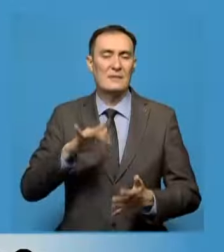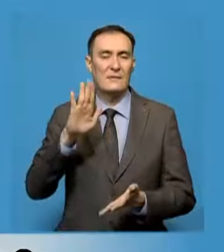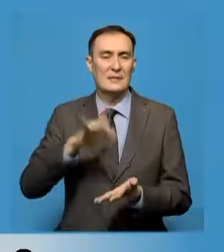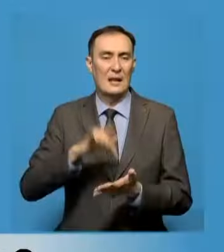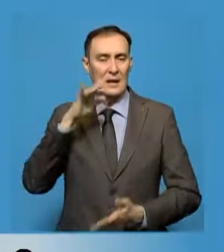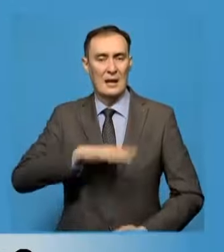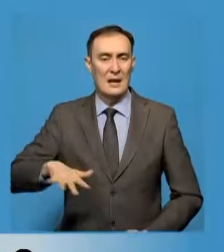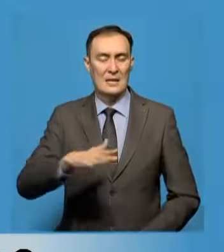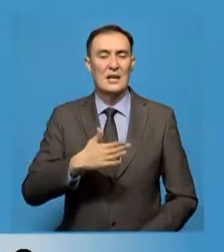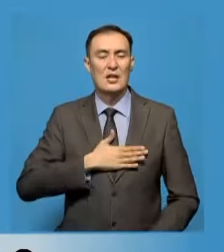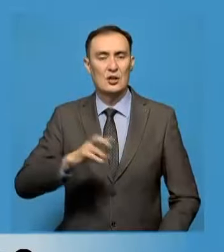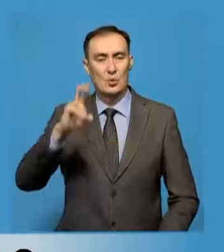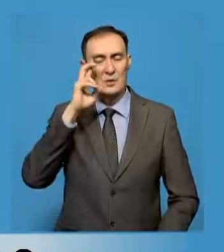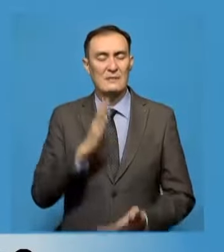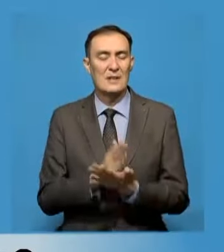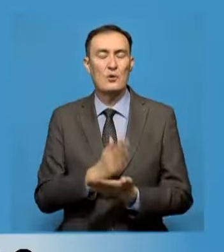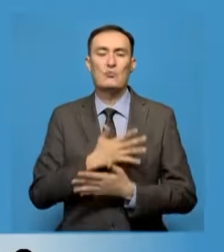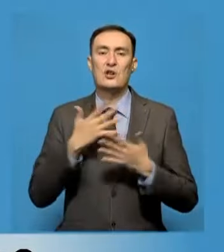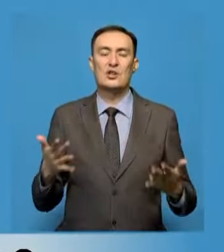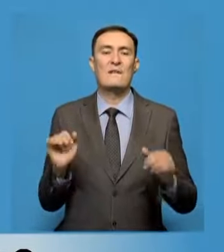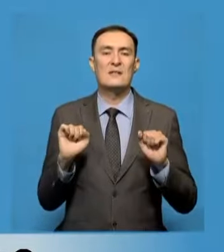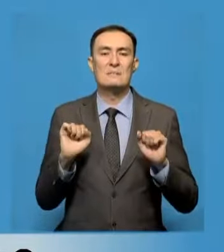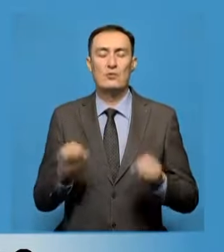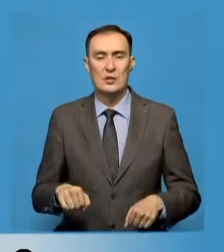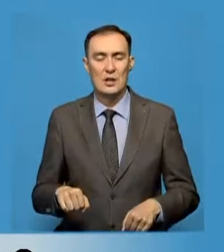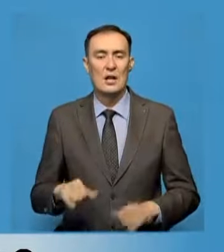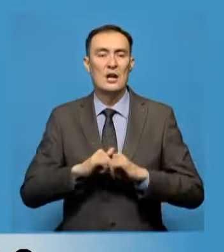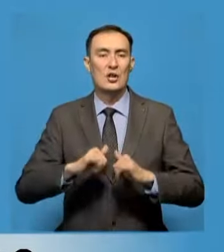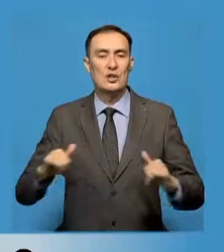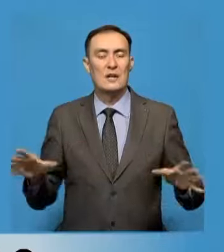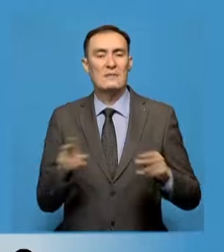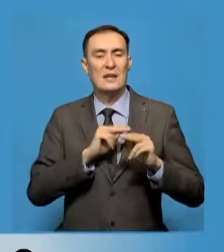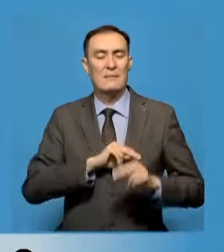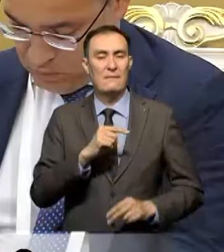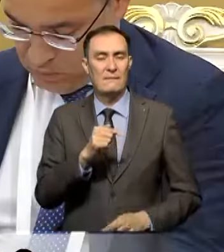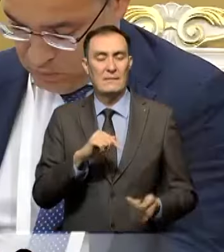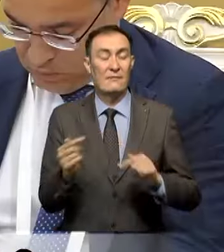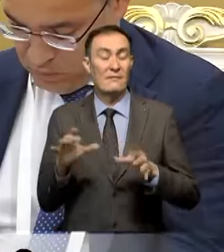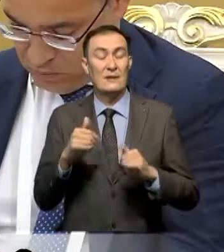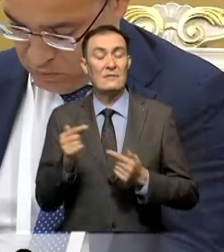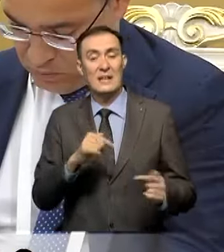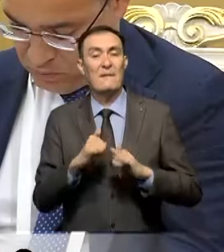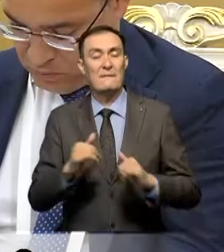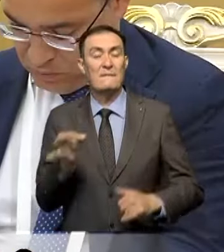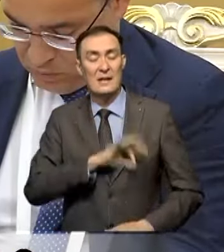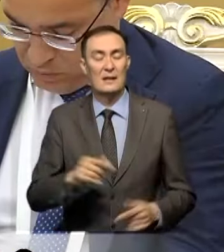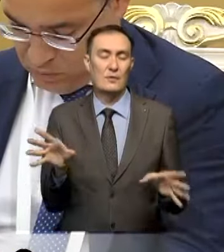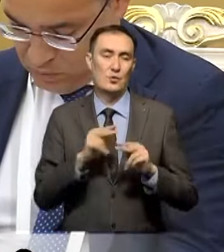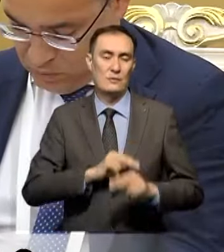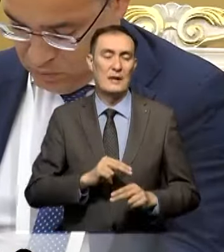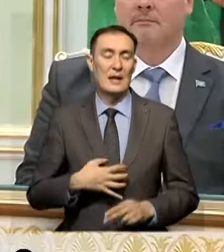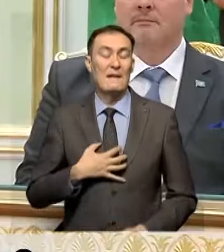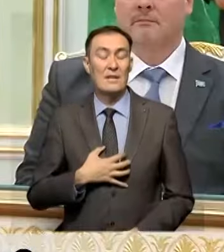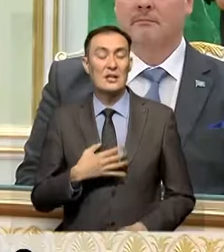Азии. Наши страны имеют большие возможности для расширения взаимовыгодного сотрудничества. Важное